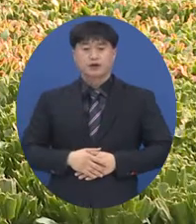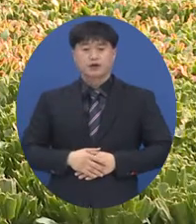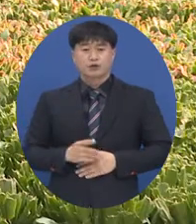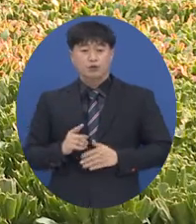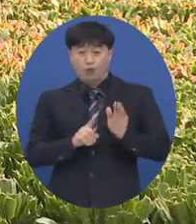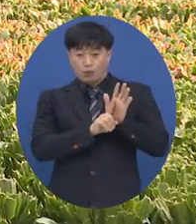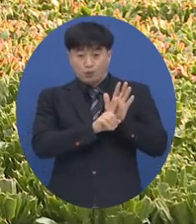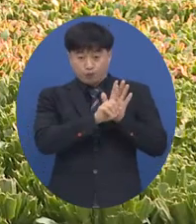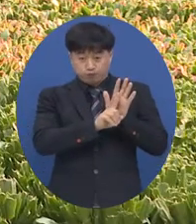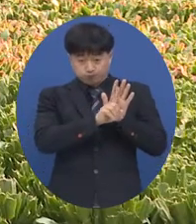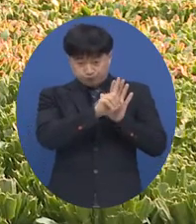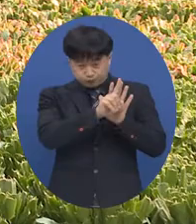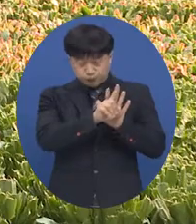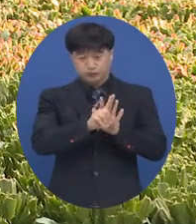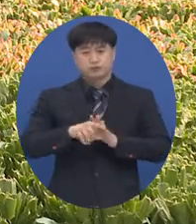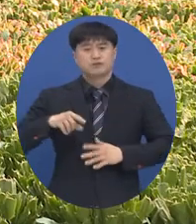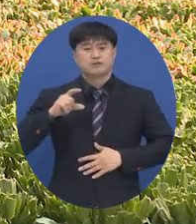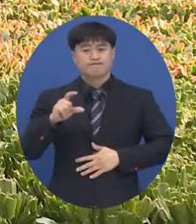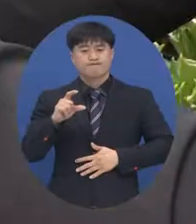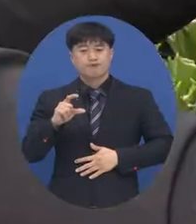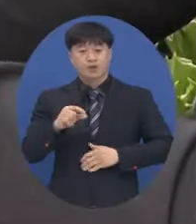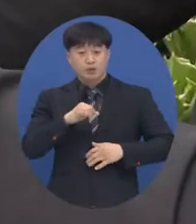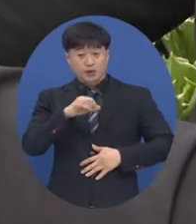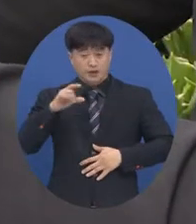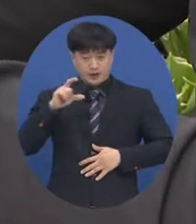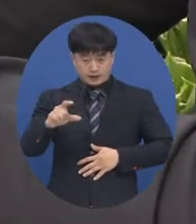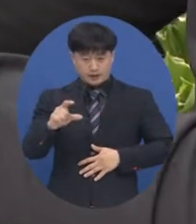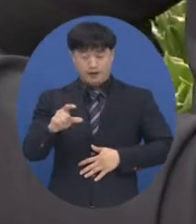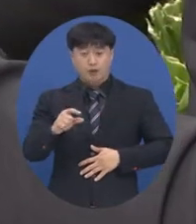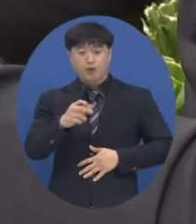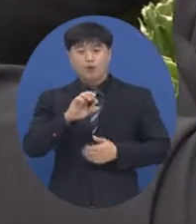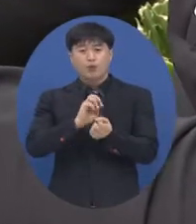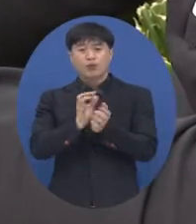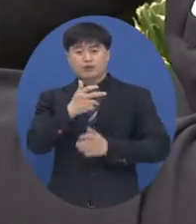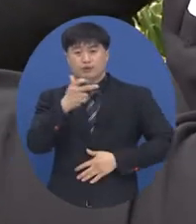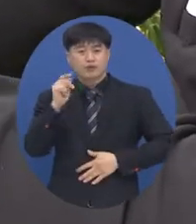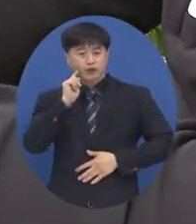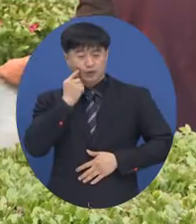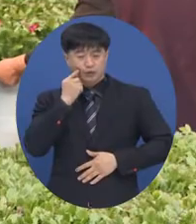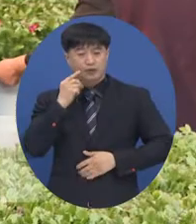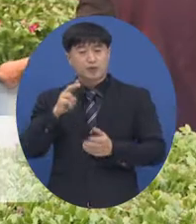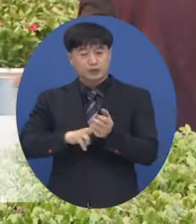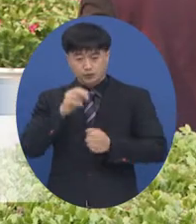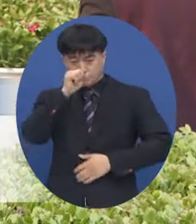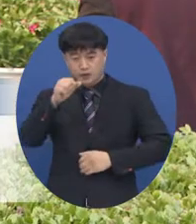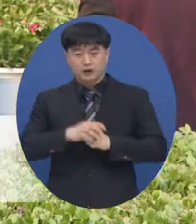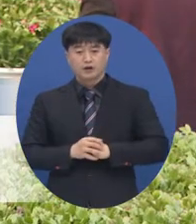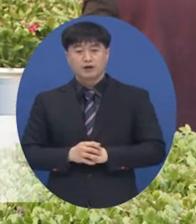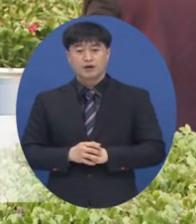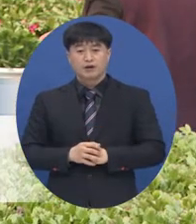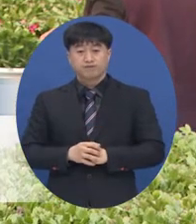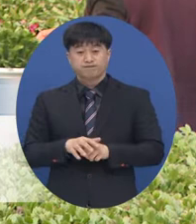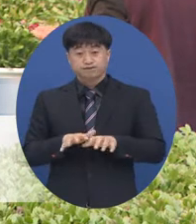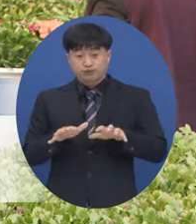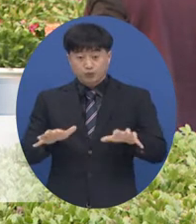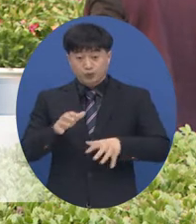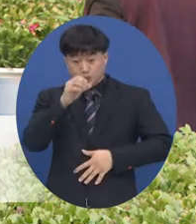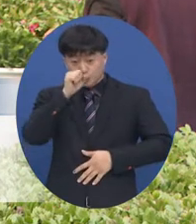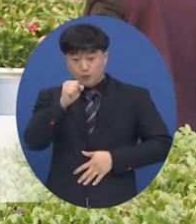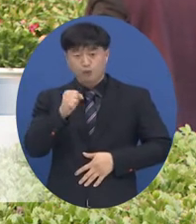잘 견디고 병충해에 강한 것은 물론 꽂히고 예뻐 상점도 좋습니다 붐 기력도 좋고 모든 것이